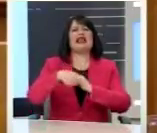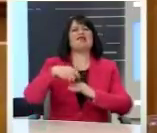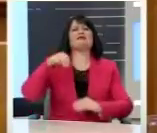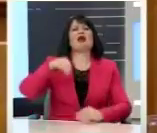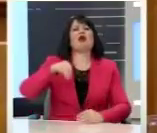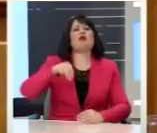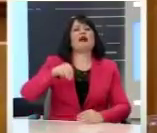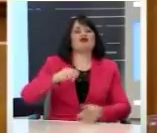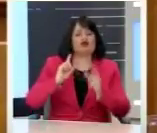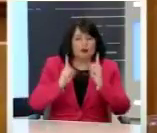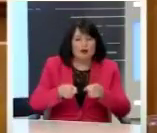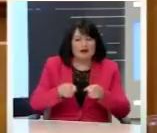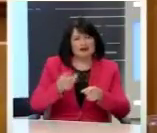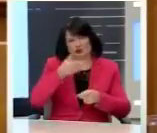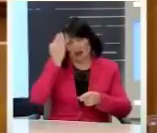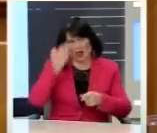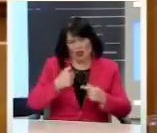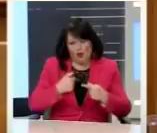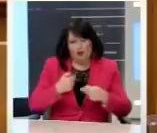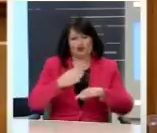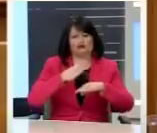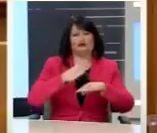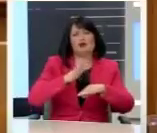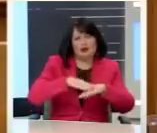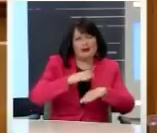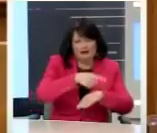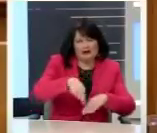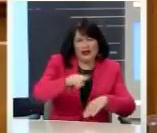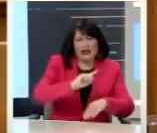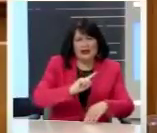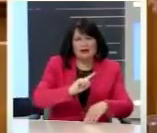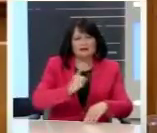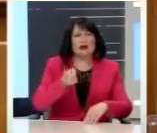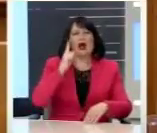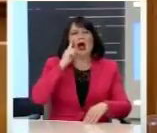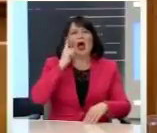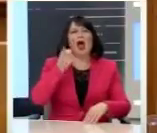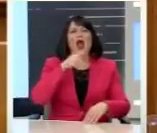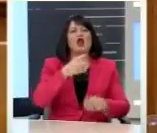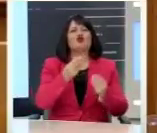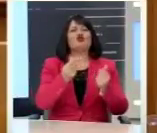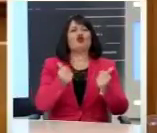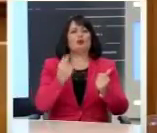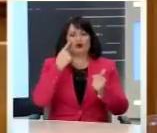τρόπο. Ποιος ήταν ο τρόπος? Η παρακολούθησή μου.